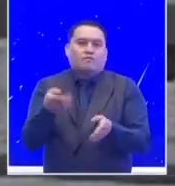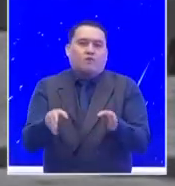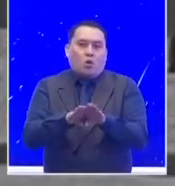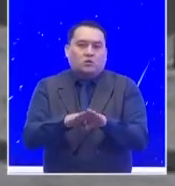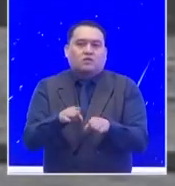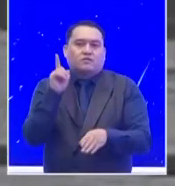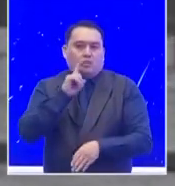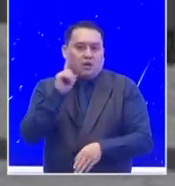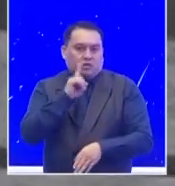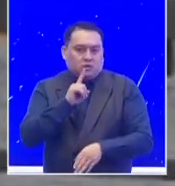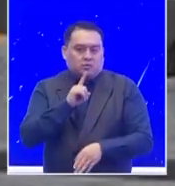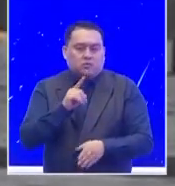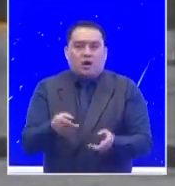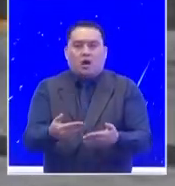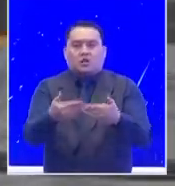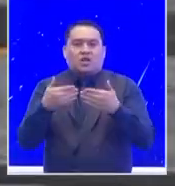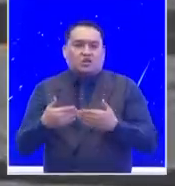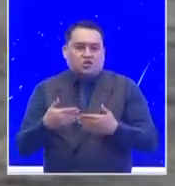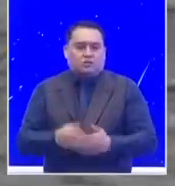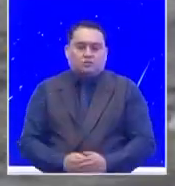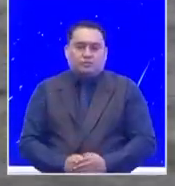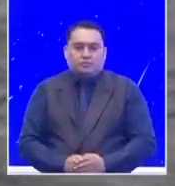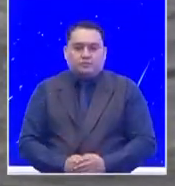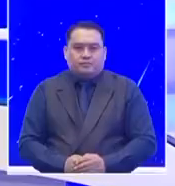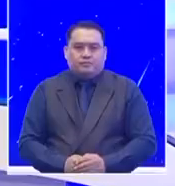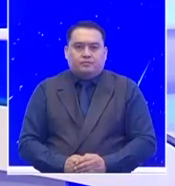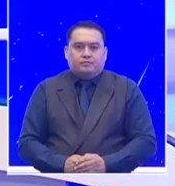призвав путешественников отложить поездки.